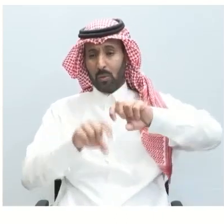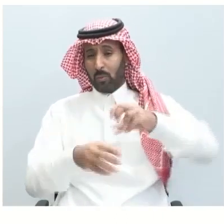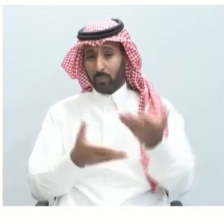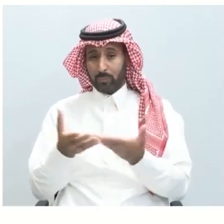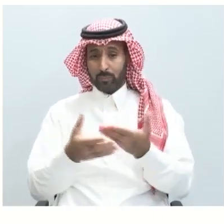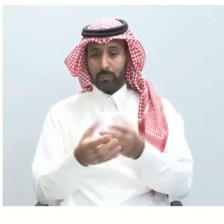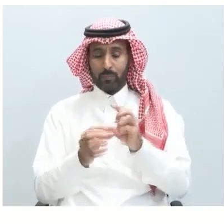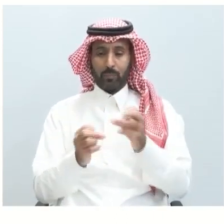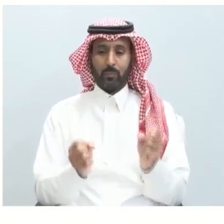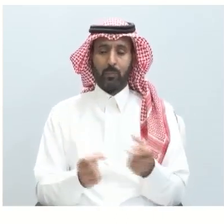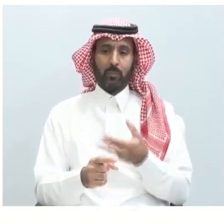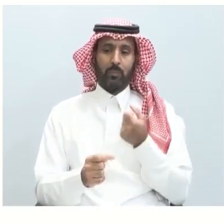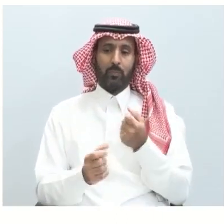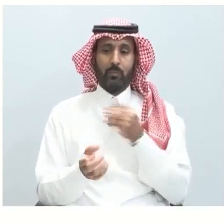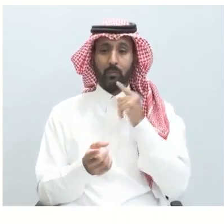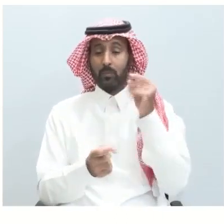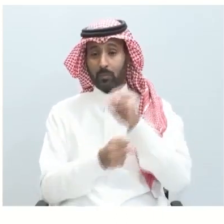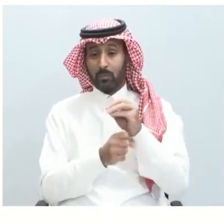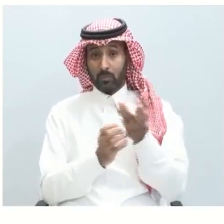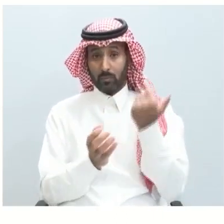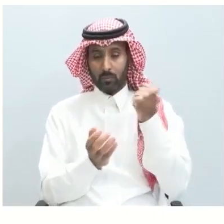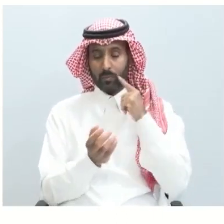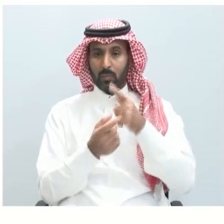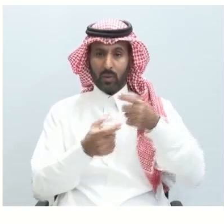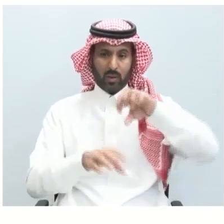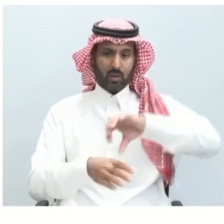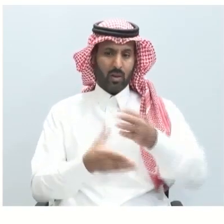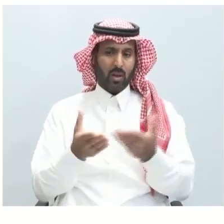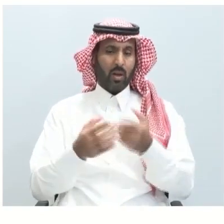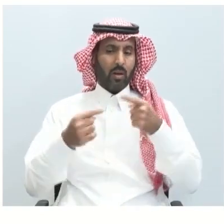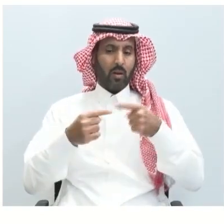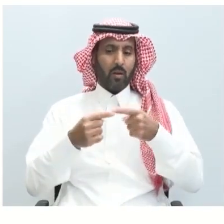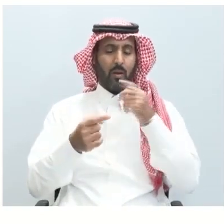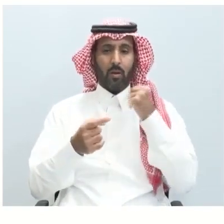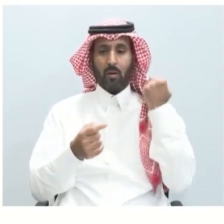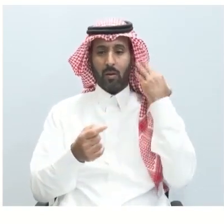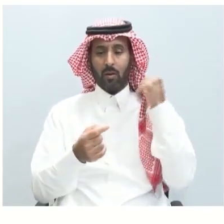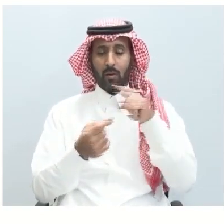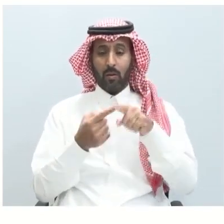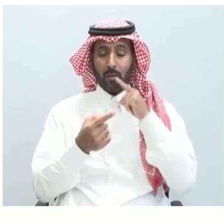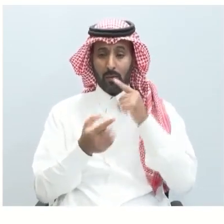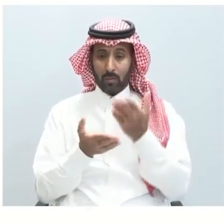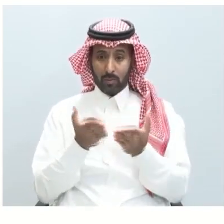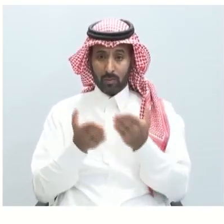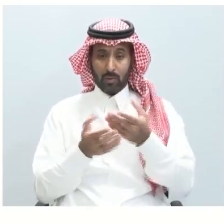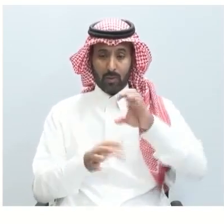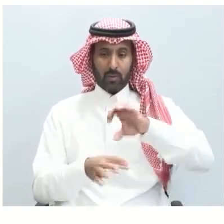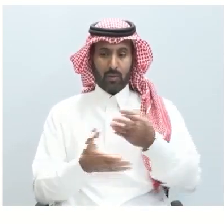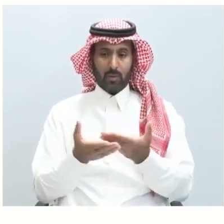والمواد الناتجه تعلمنا في الحصه الماضيه التفاعل العكسي كذلك تعرفنا على الاتزان